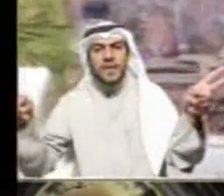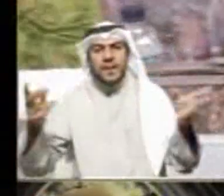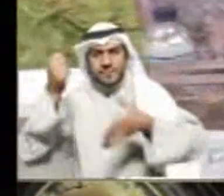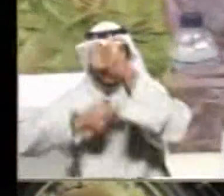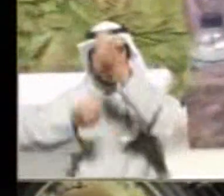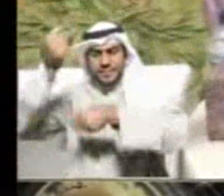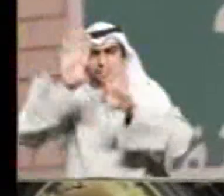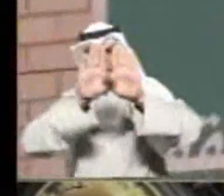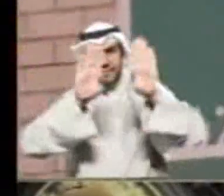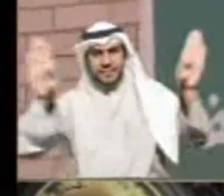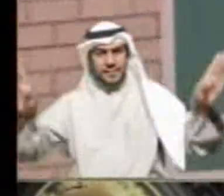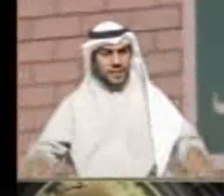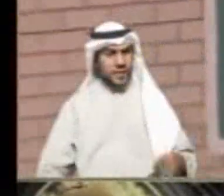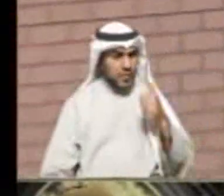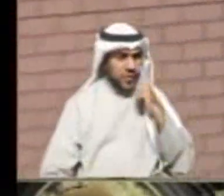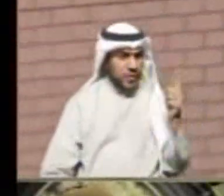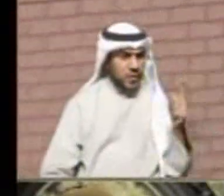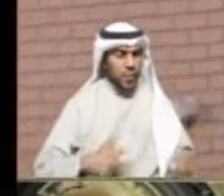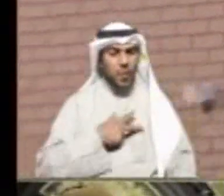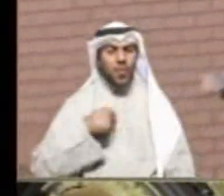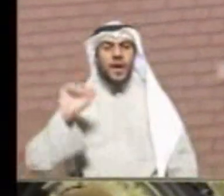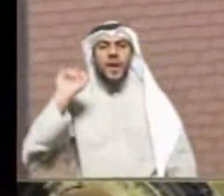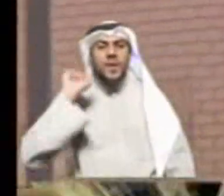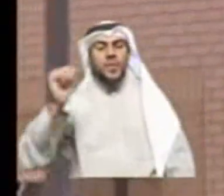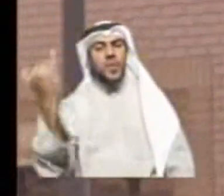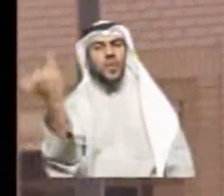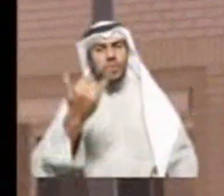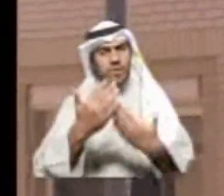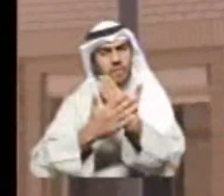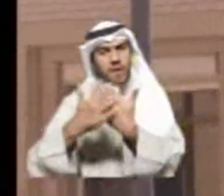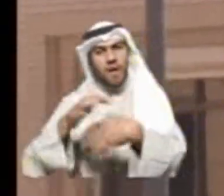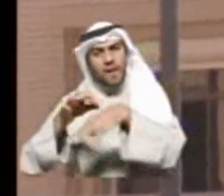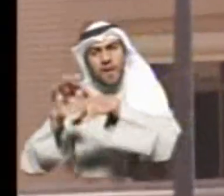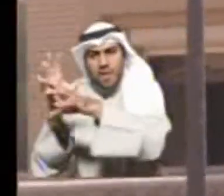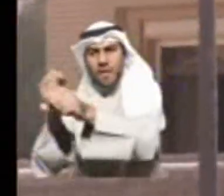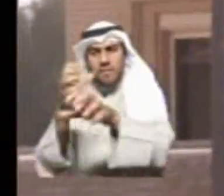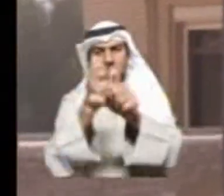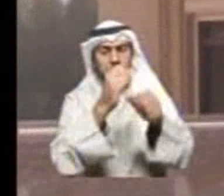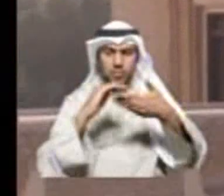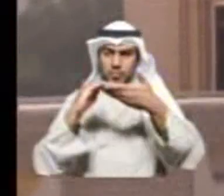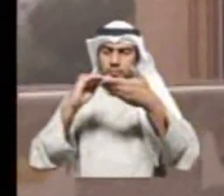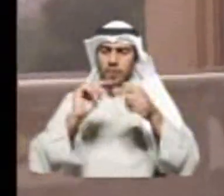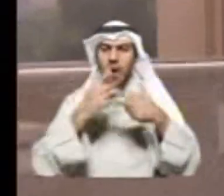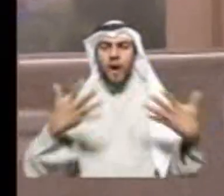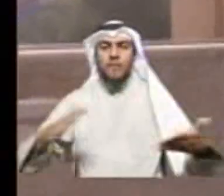لوزارة الشؤون التي لا تألو جهدا في خدمة الوطن والمواطن. مروة محرم، تلفزيون دولة الكويت.